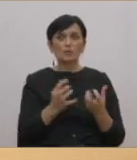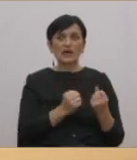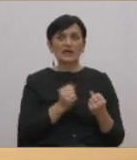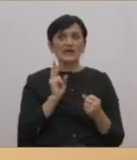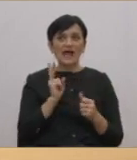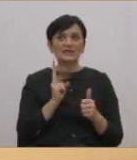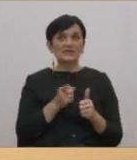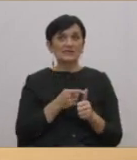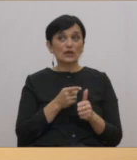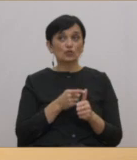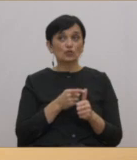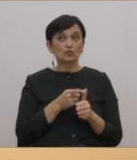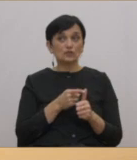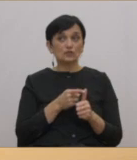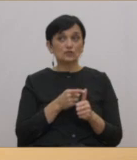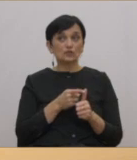კანდიდატის სტატუსი.